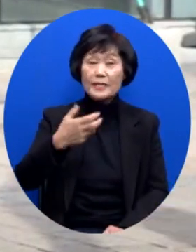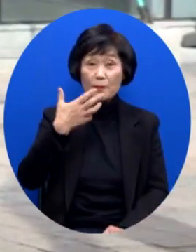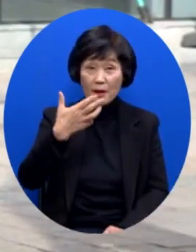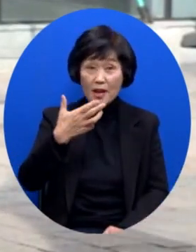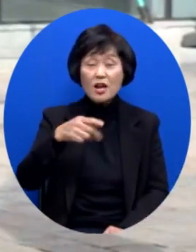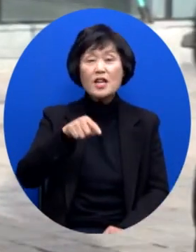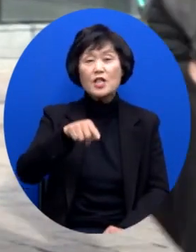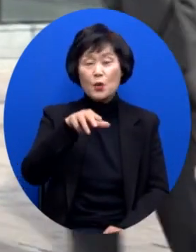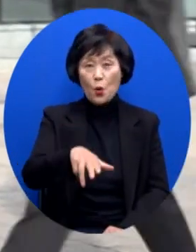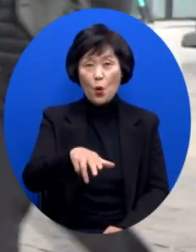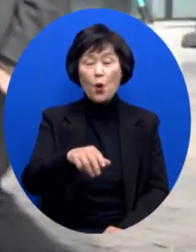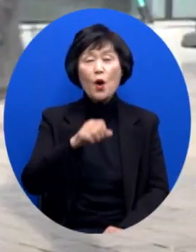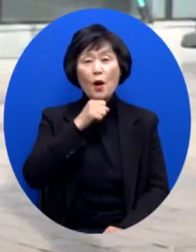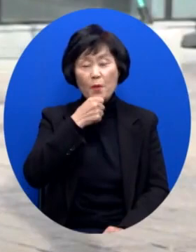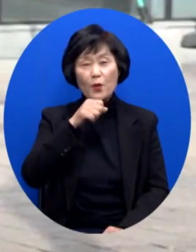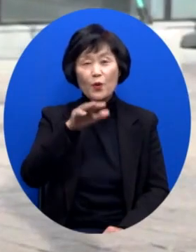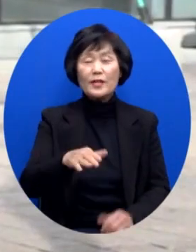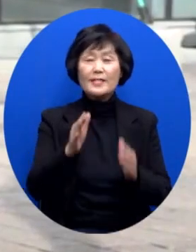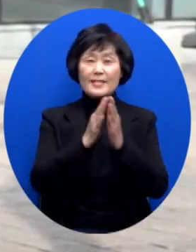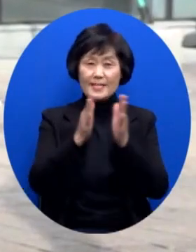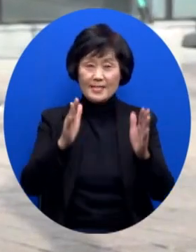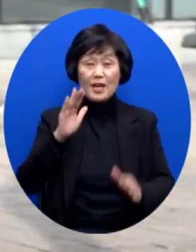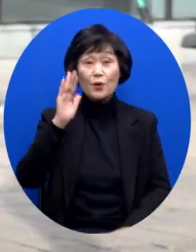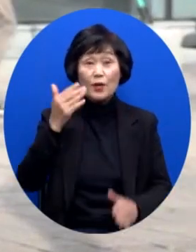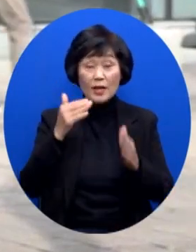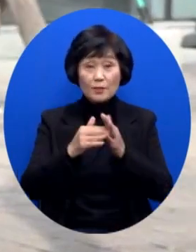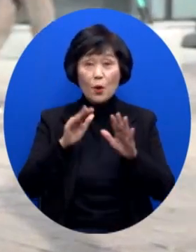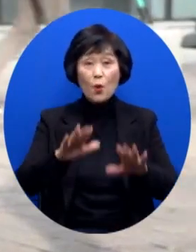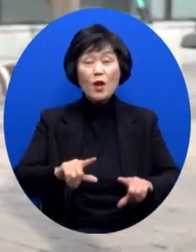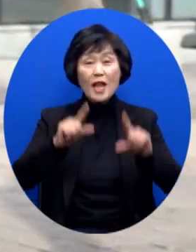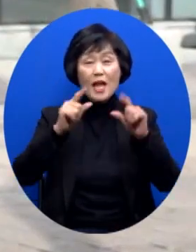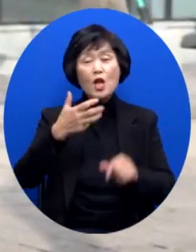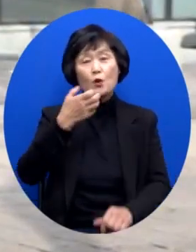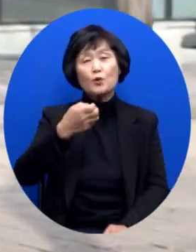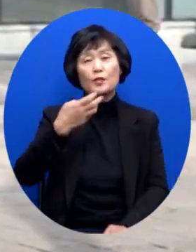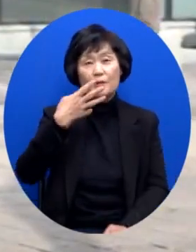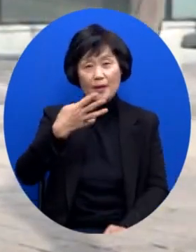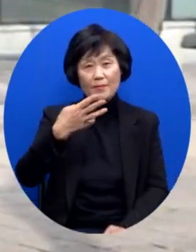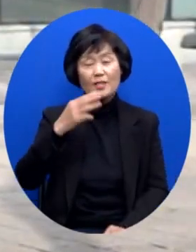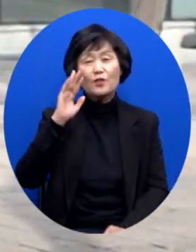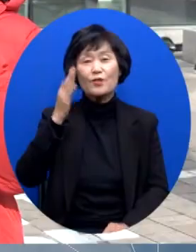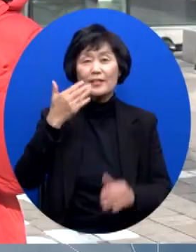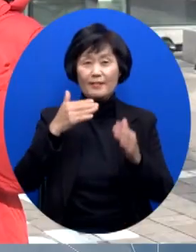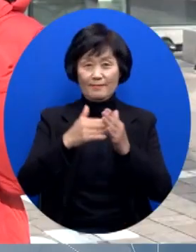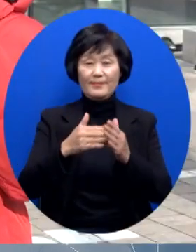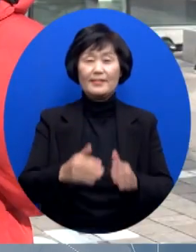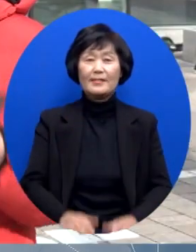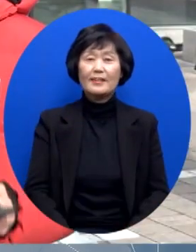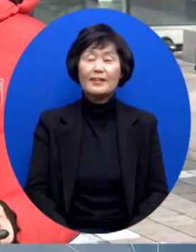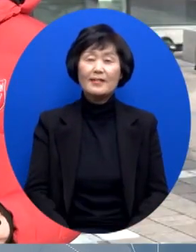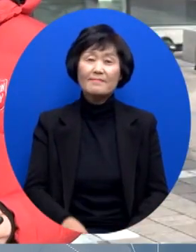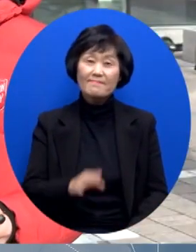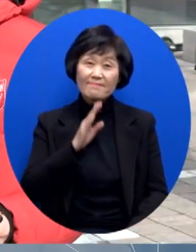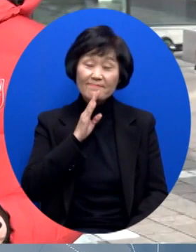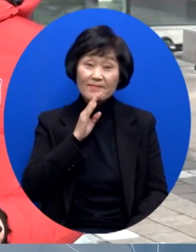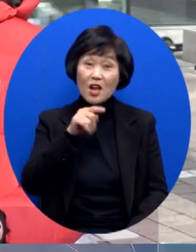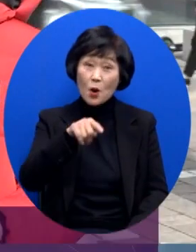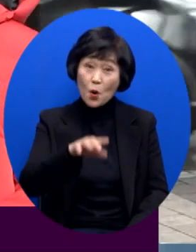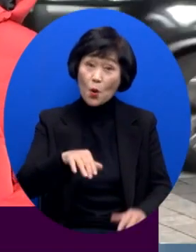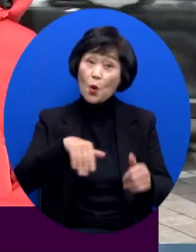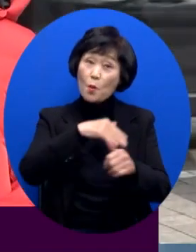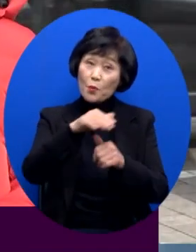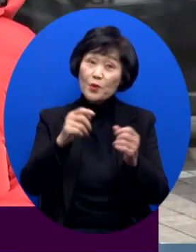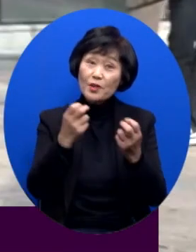이곳 명동 거리에서 시작이 됐습니다. 올해로 93년째를 맞았습니다. 네, 현장 분위기가